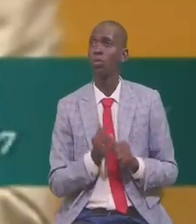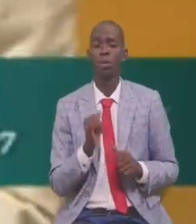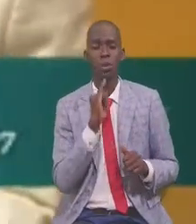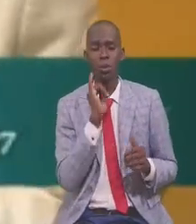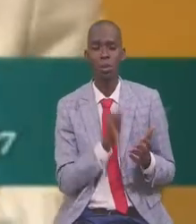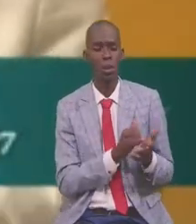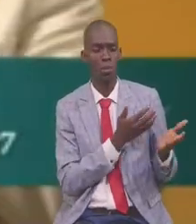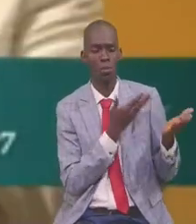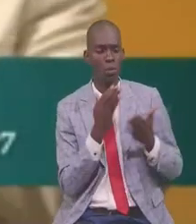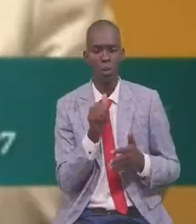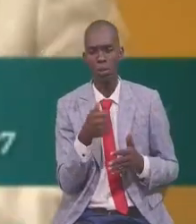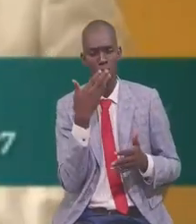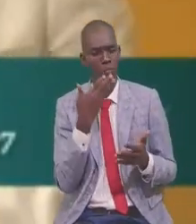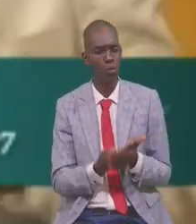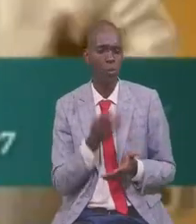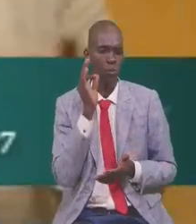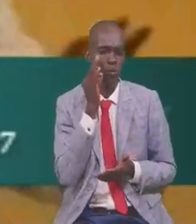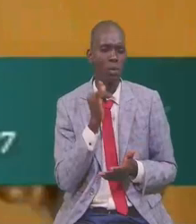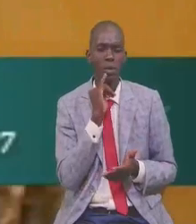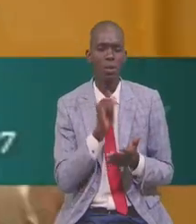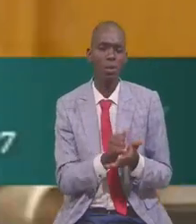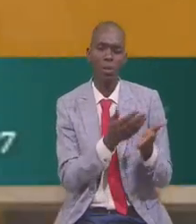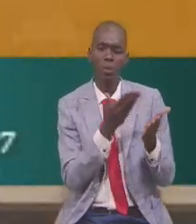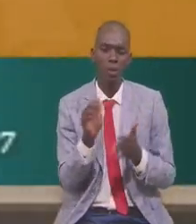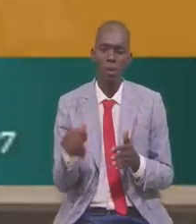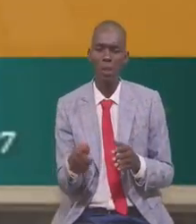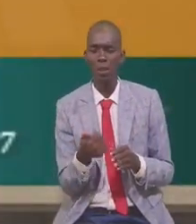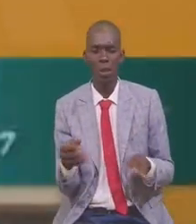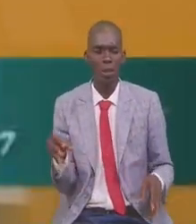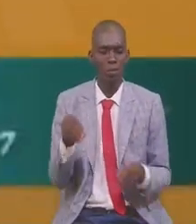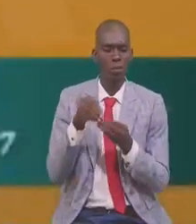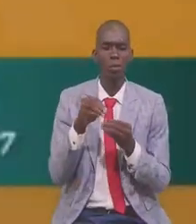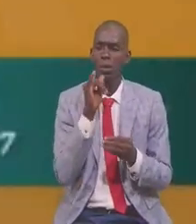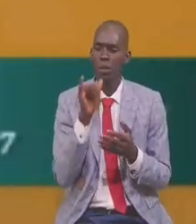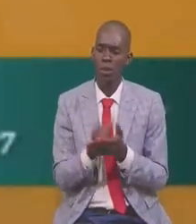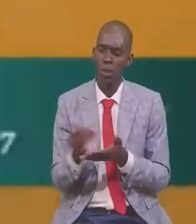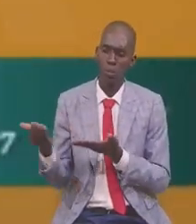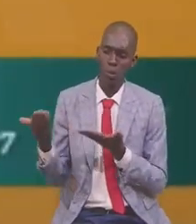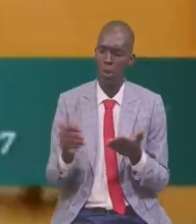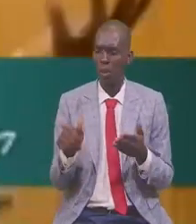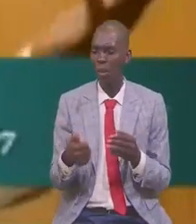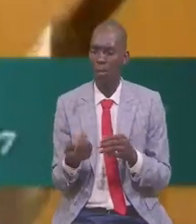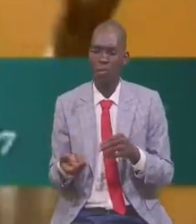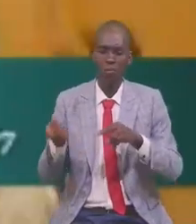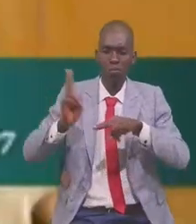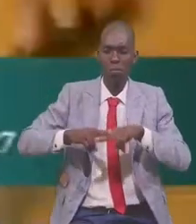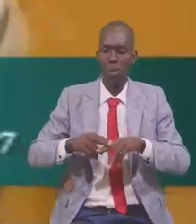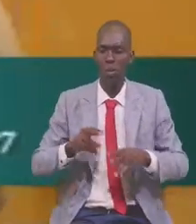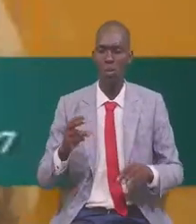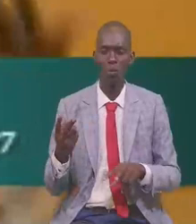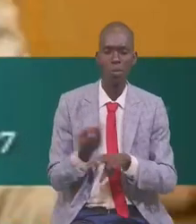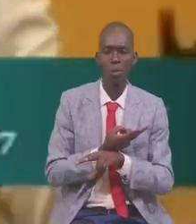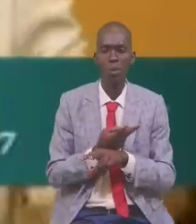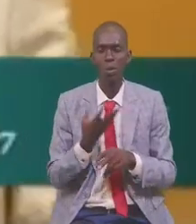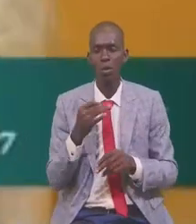chose apporte de l'addition? Est-ce que cela apporte de la multiplication dans l'utilisation des talents et